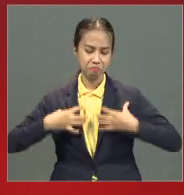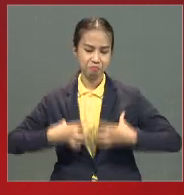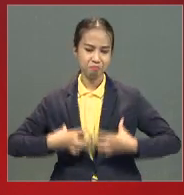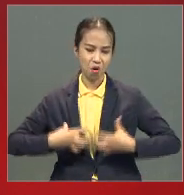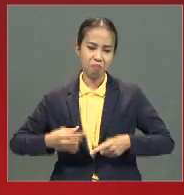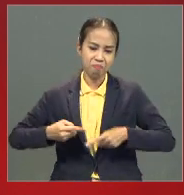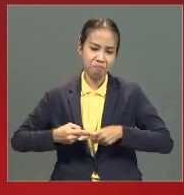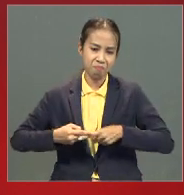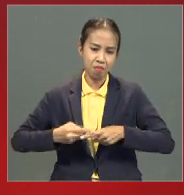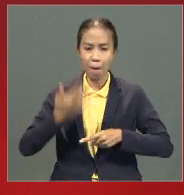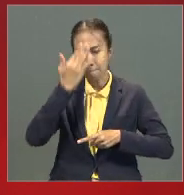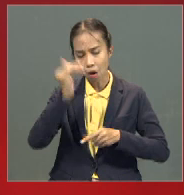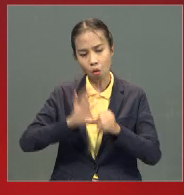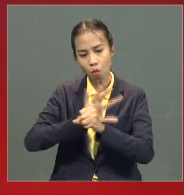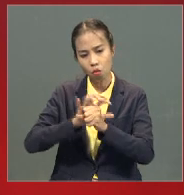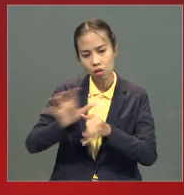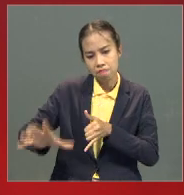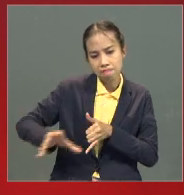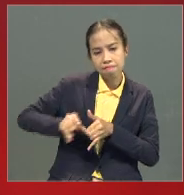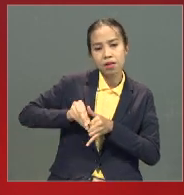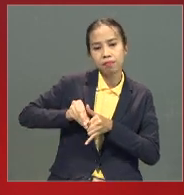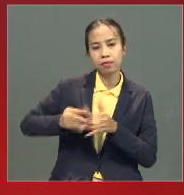กรกฎาคมได้รับแจ้งว่าบุคคลดังกล่าวได้เสียชีวิตลงเนื่องจากปอดอักเสบจากการติดเชื้อโคบิต19ทั้งนี้สถานเอกอัครราชทูตอ้อยขอให้ชุมชนคนไทยอย่าตื่นตระหนกกับเหตุการณ์ที่เกิดขึ้นและให้ใช้ความระมัดระวังในการใช้ชีวิตประจำวันรักษาระยะห่างหลีกเรื่องสถานที่ที่มีคนพลุกพล่านให้มากที่สุดสวมใส่หน้ากากอนามัยหรือว่าหน้ากากผ้าทุกครั้งที่จะต้องออกไปยังสถานที่สาธารณะมันล้างมือให้เป็นประจำขณะเดียวกันคะทางสถานเอกอัครราชทูตก็จากเที่ยวบินพิเศษสำหรับคนไทยที่ประสงค์จะเดินทางกลับประเทศไทยโดยเร่งด่วนจนกว่าจะกลับครบแล้วหรือจนกว่าจะเปิดให้บริการเที่ยวบินพาณิชย์ล่าสุดข่าววันนี้ก็มีการส่งคนไทยกลับนะด้วยเที่ยวบินพิเศษเส้นทางกรุงไคโรกรุงเทพฯซึ่งมีการตรวจคัดกรอง